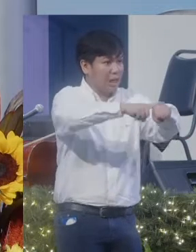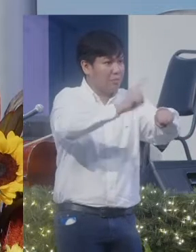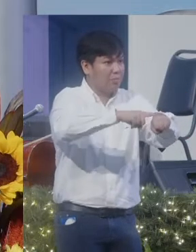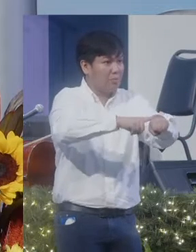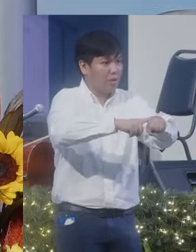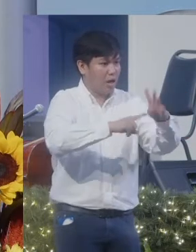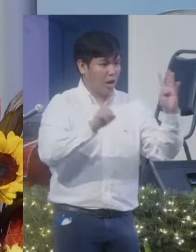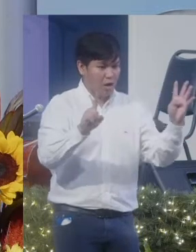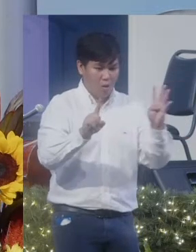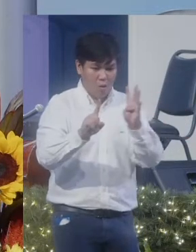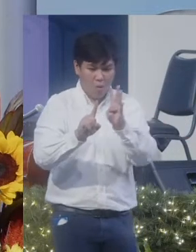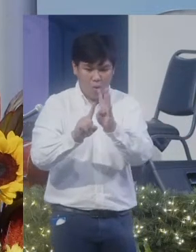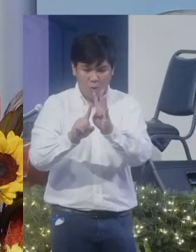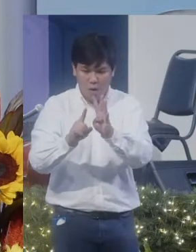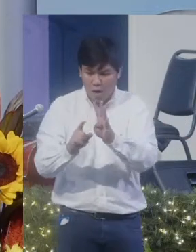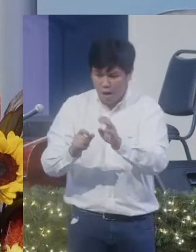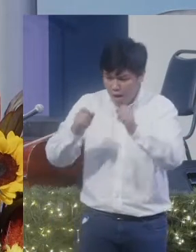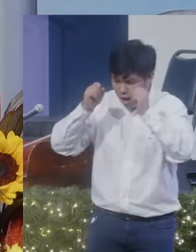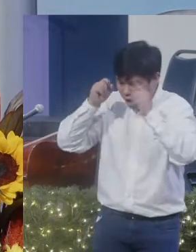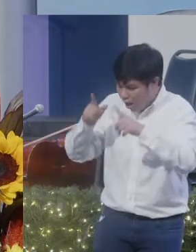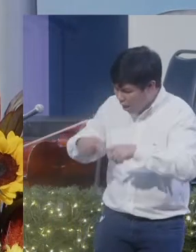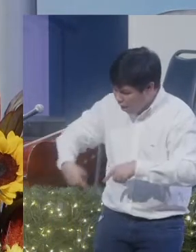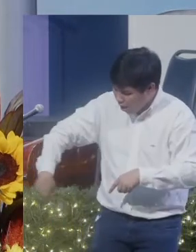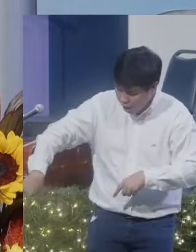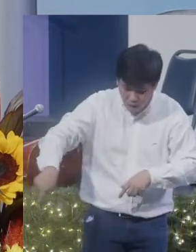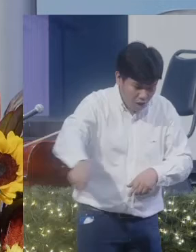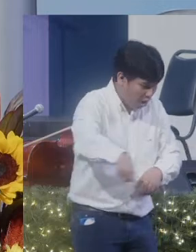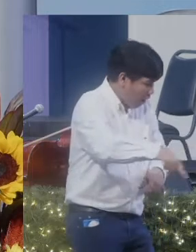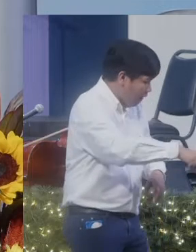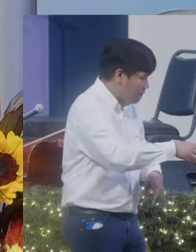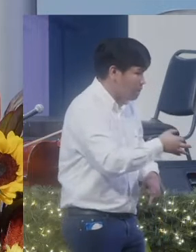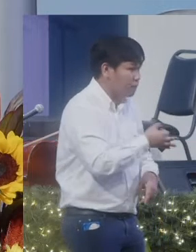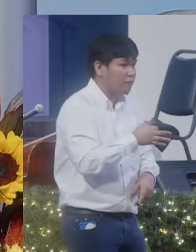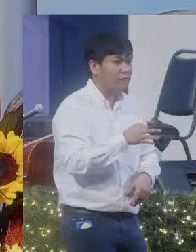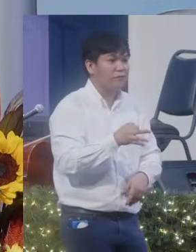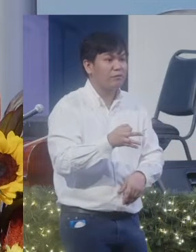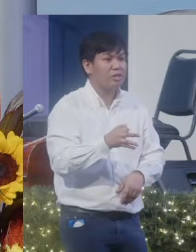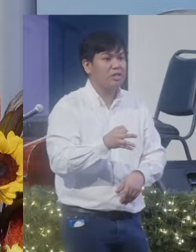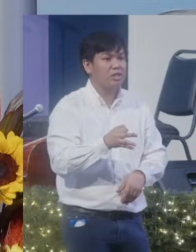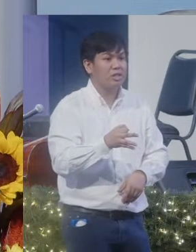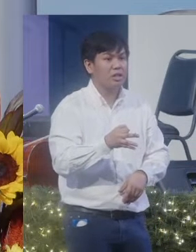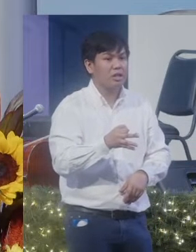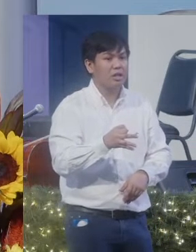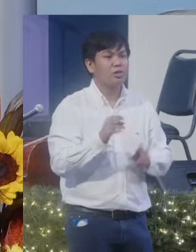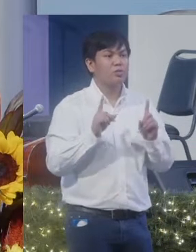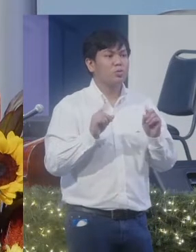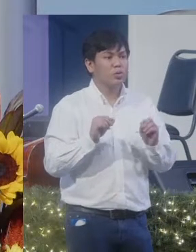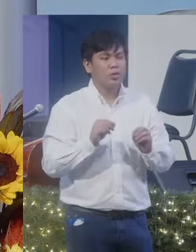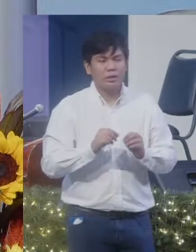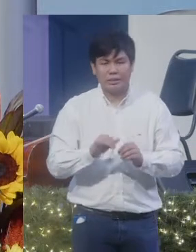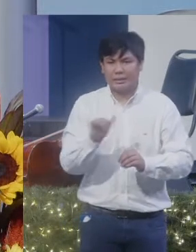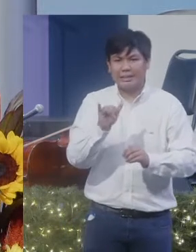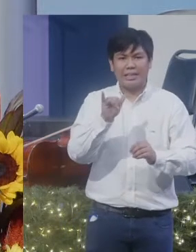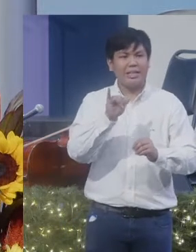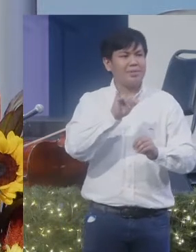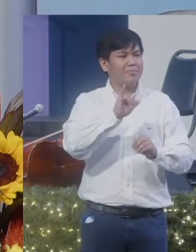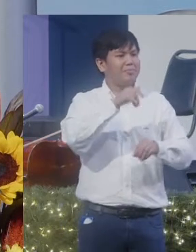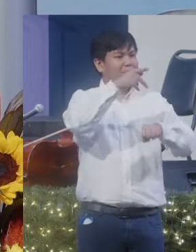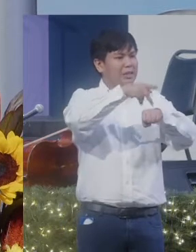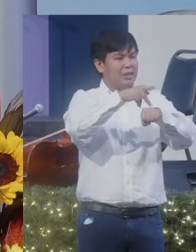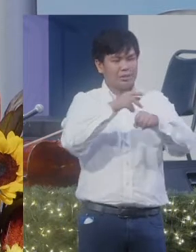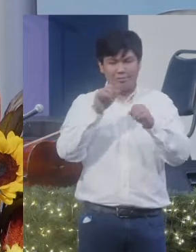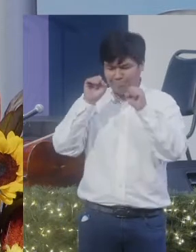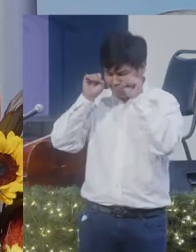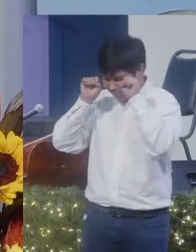kanilang astonishment, ang kanilang naging response, katulad din siguro ni Simon, he fell down